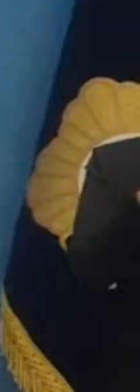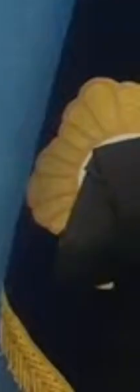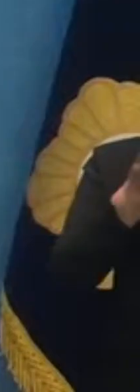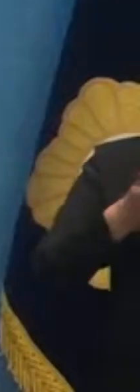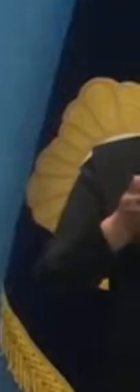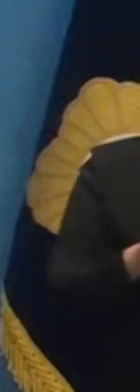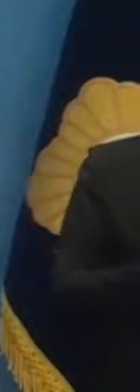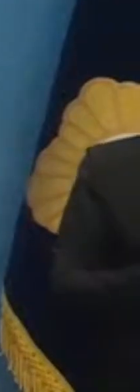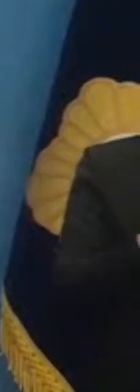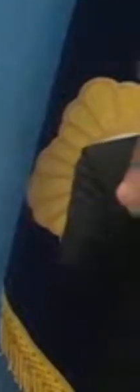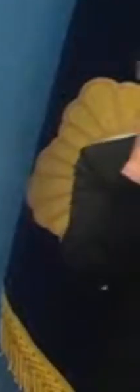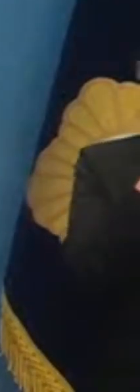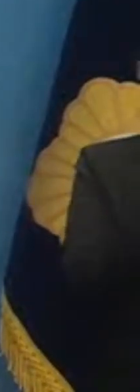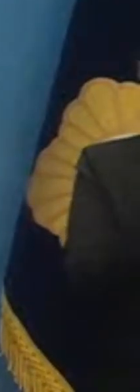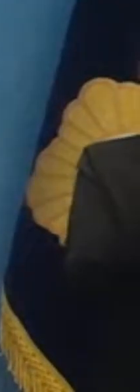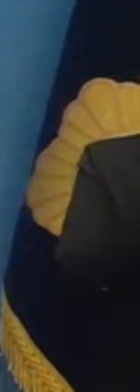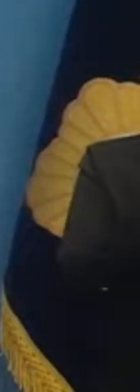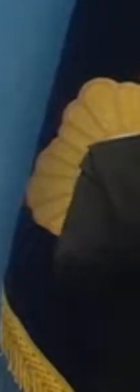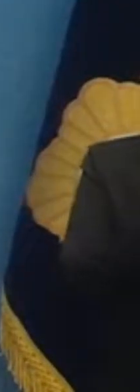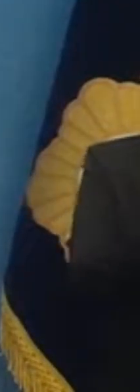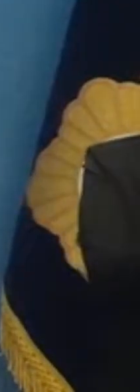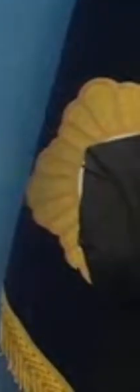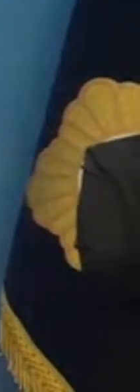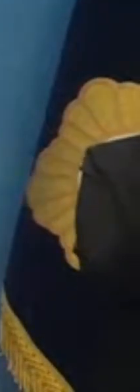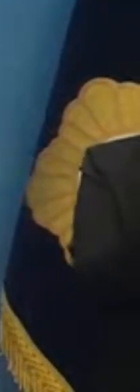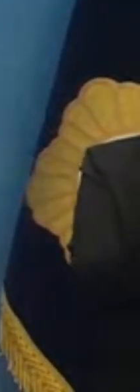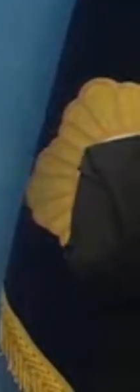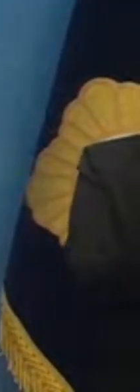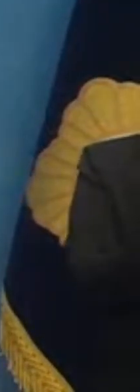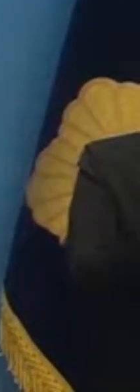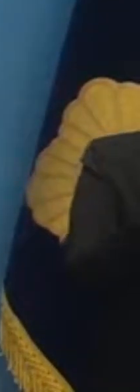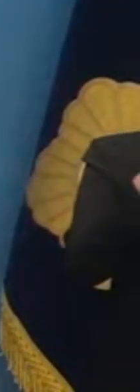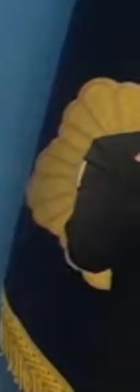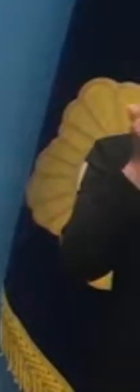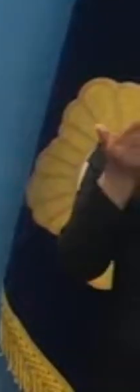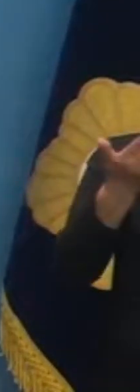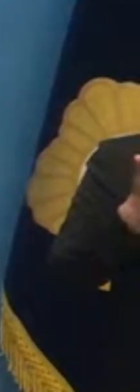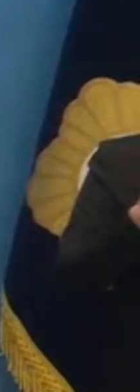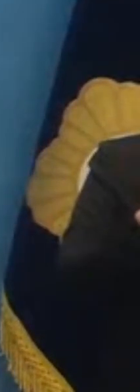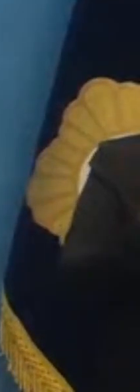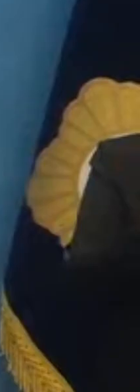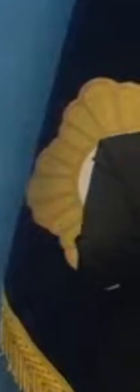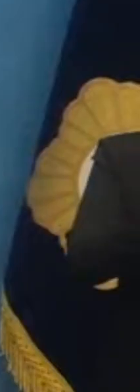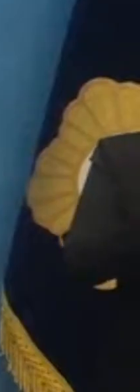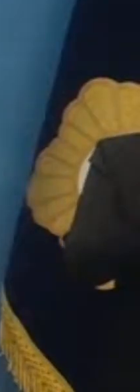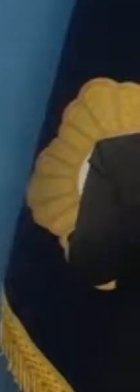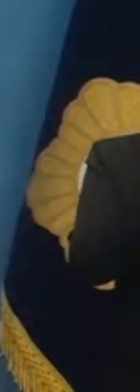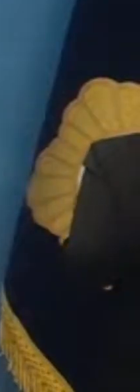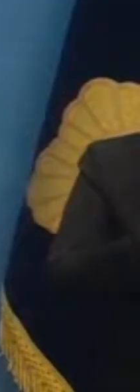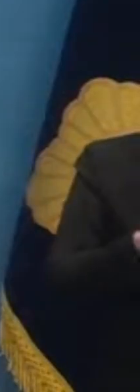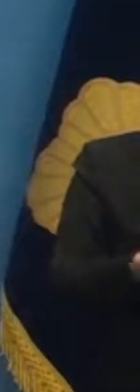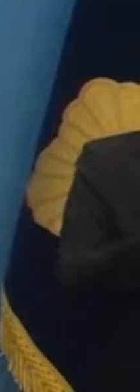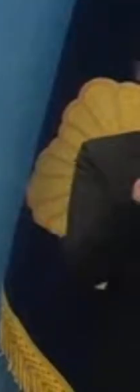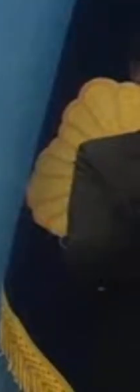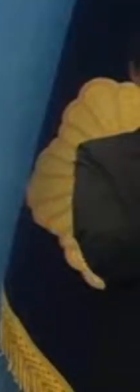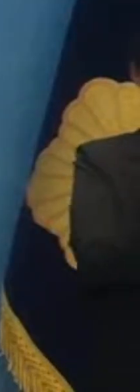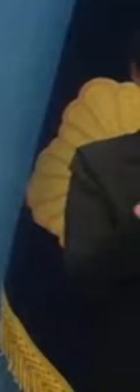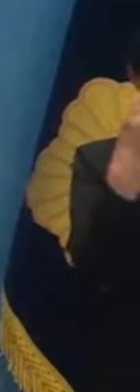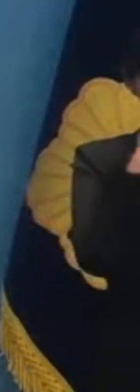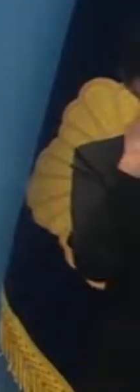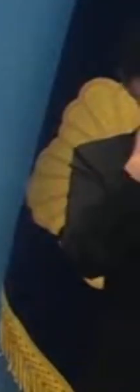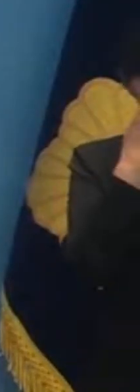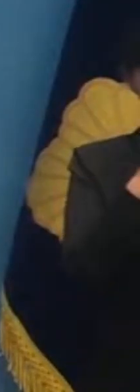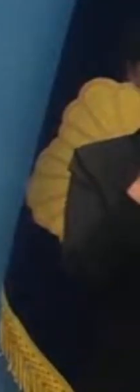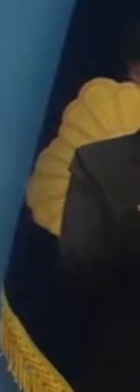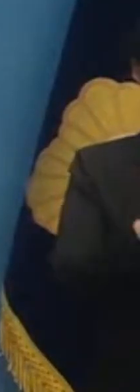요청드립니다. 가짜뉴스 대응단은 현재 포털사이트 네이버가 제공하는 뉴스페이지 기사의 댓글을 지속해서